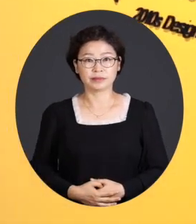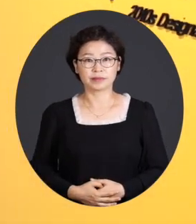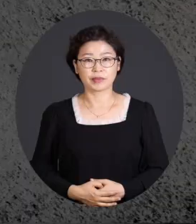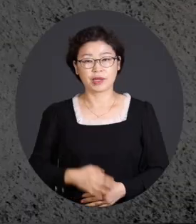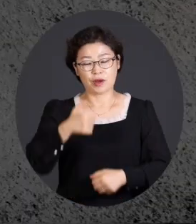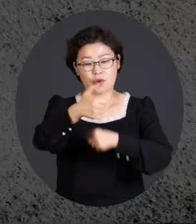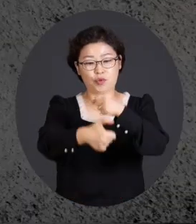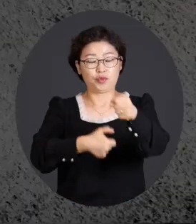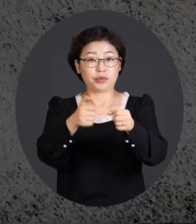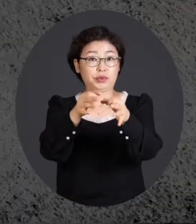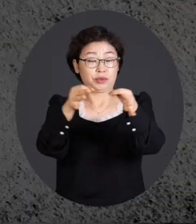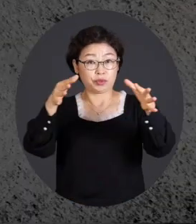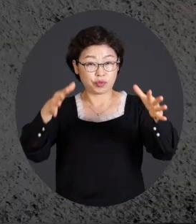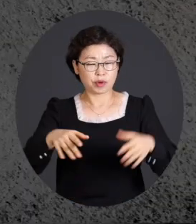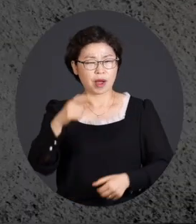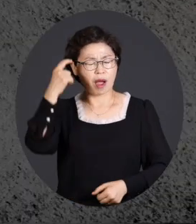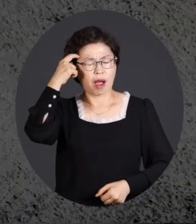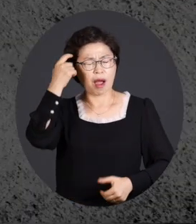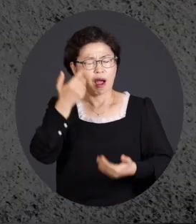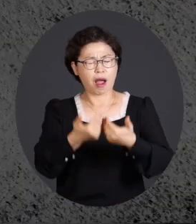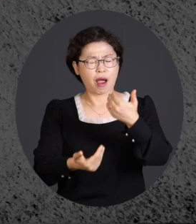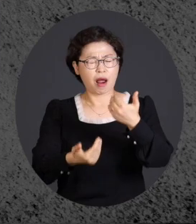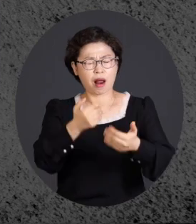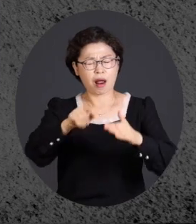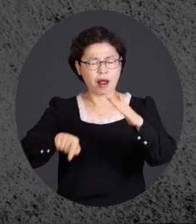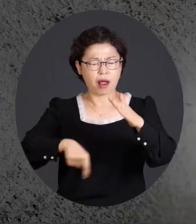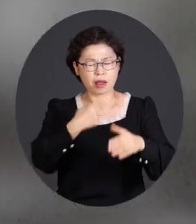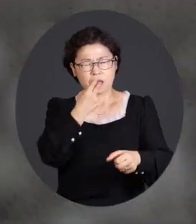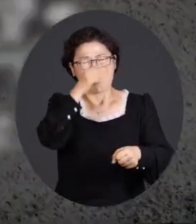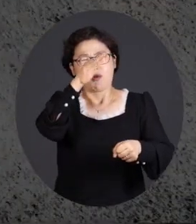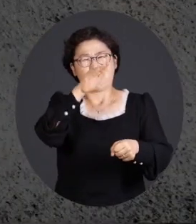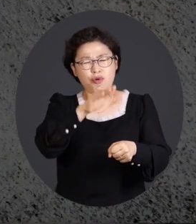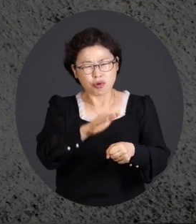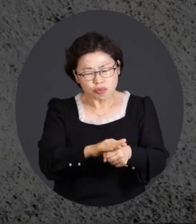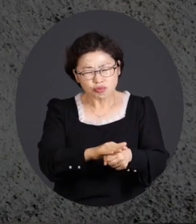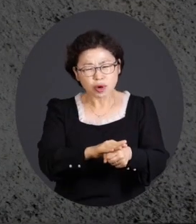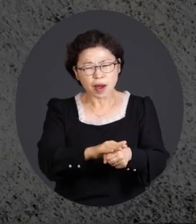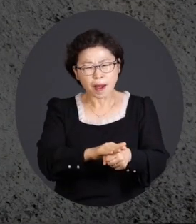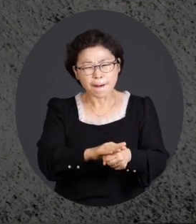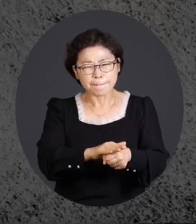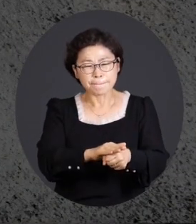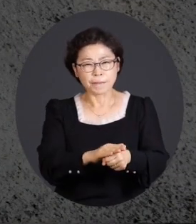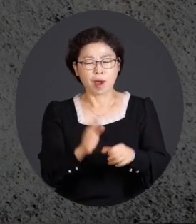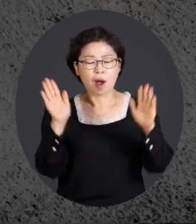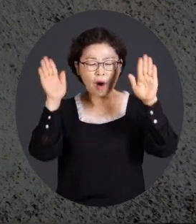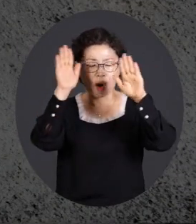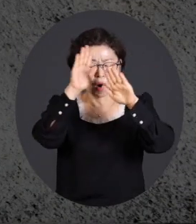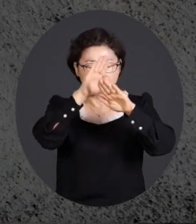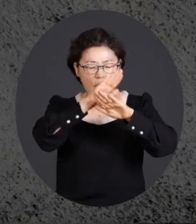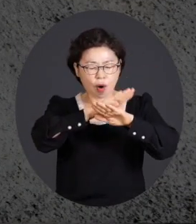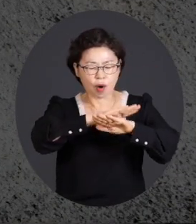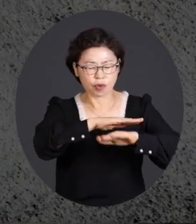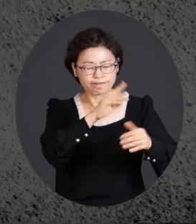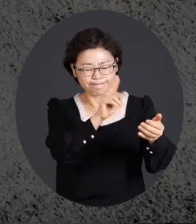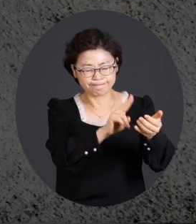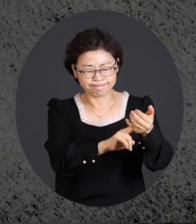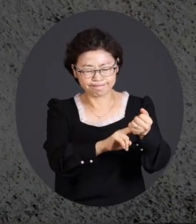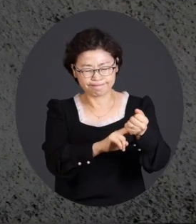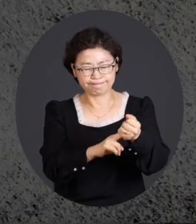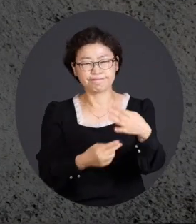반세기 가까이 이념적 갈등 속에 누명을 쓰고 어둠에 갇혀 있었던 4.3의